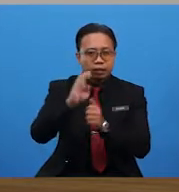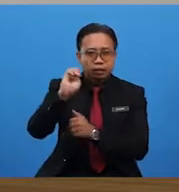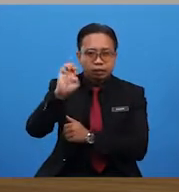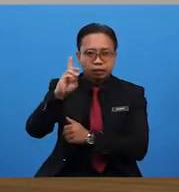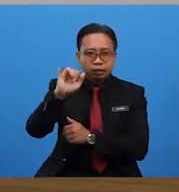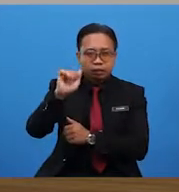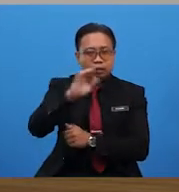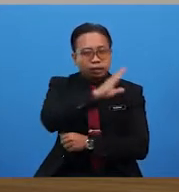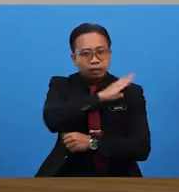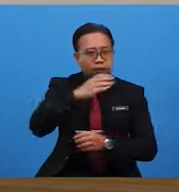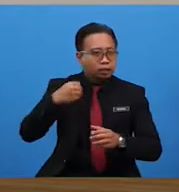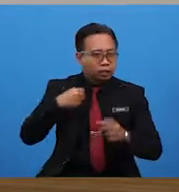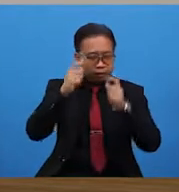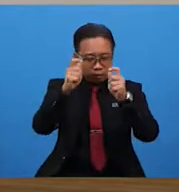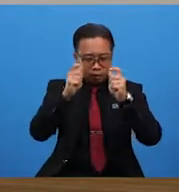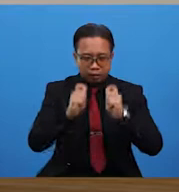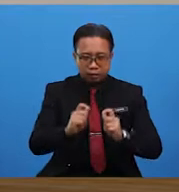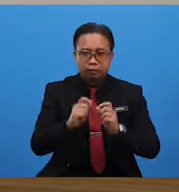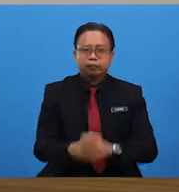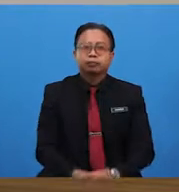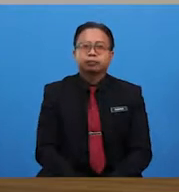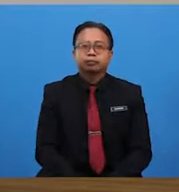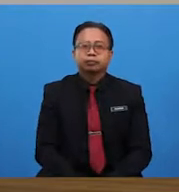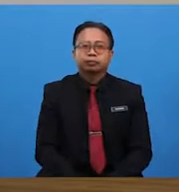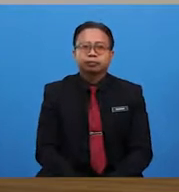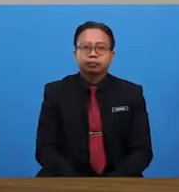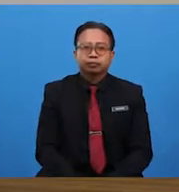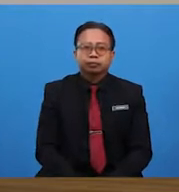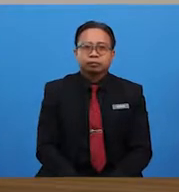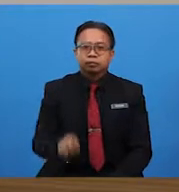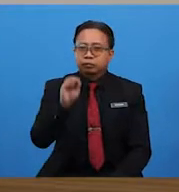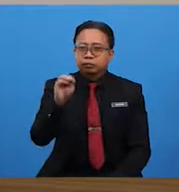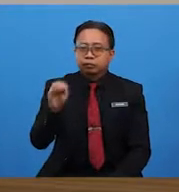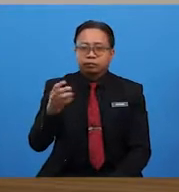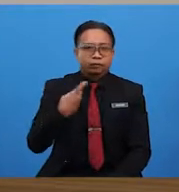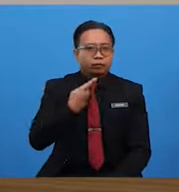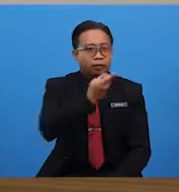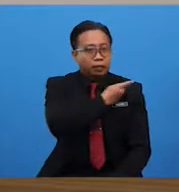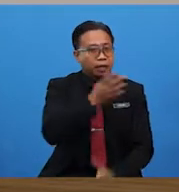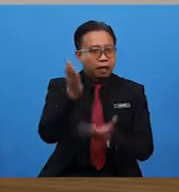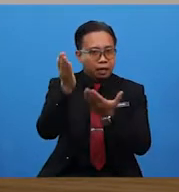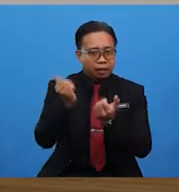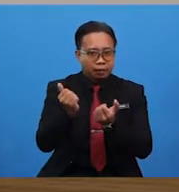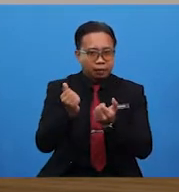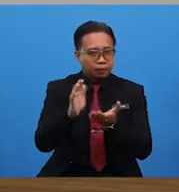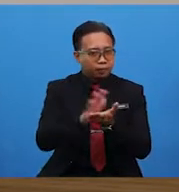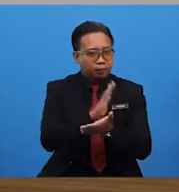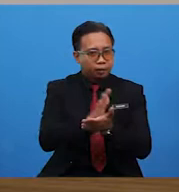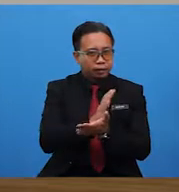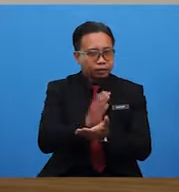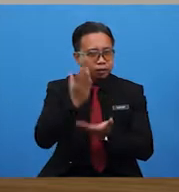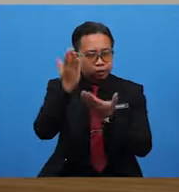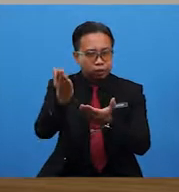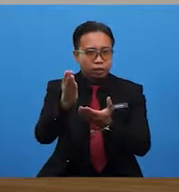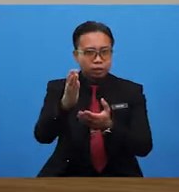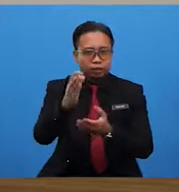dan juga tekniknya Betul to CEO Arif Plaza Plaza kami berdua harap kain kertas cadangan projek